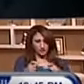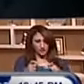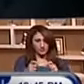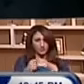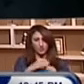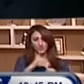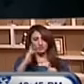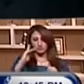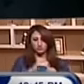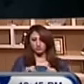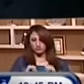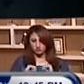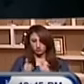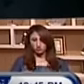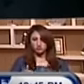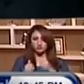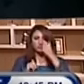اترعبت،